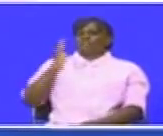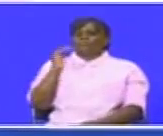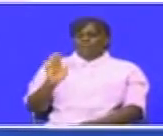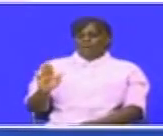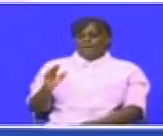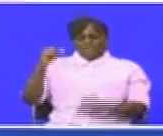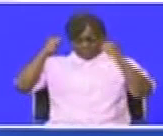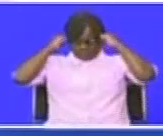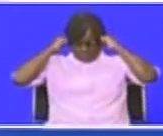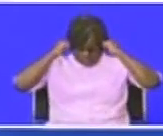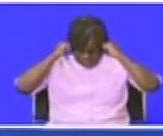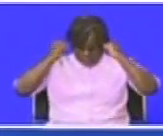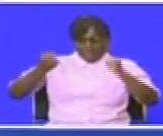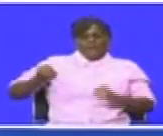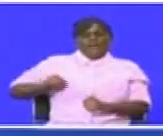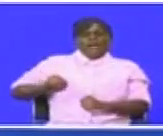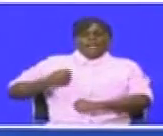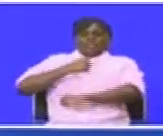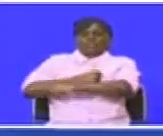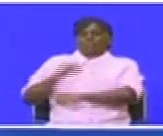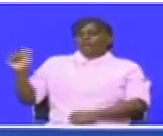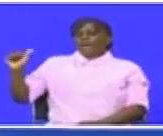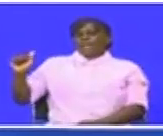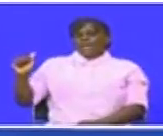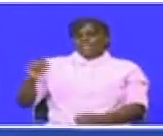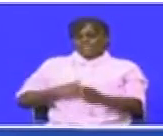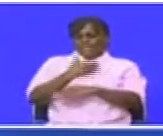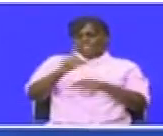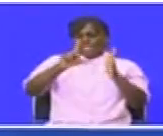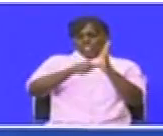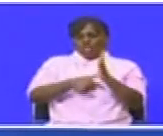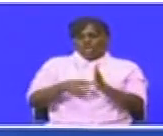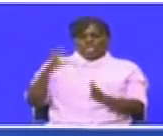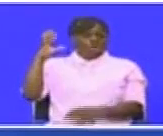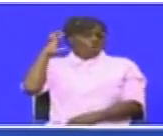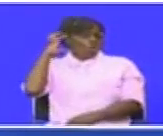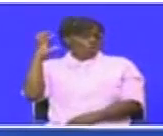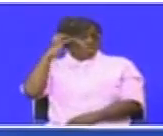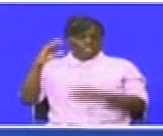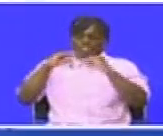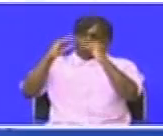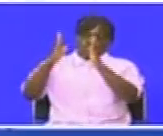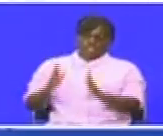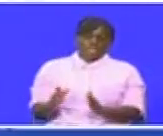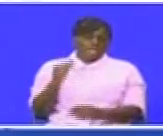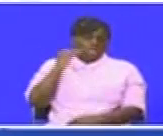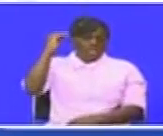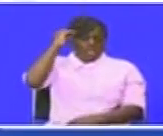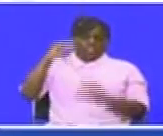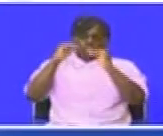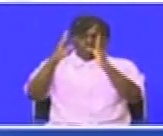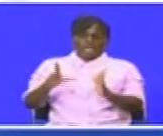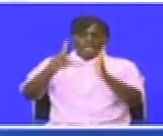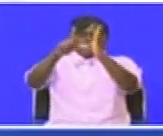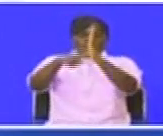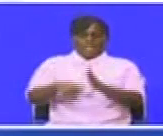Lucy alisomea shule ya wasichana ya Alliance kabla ya kujiunga na taaluma ya walimu kiasi cha kupanda ngazi ya mwalimu mkuu na